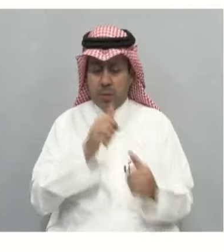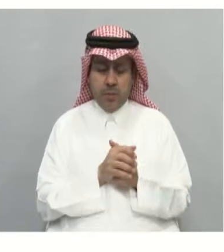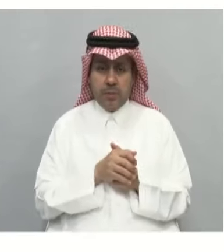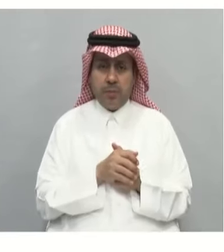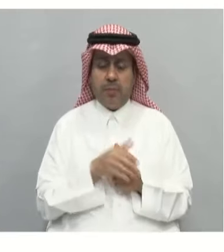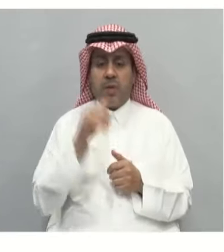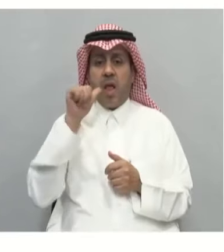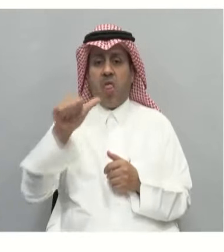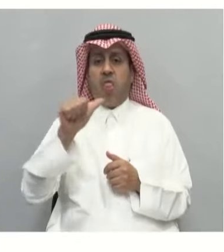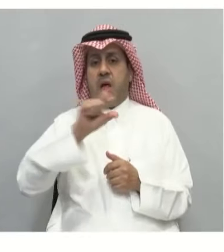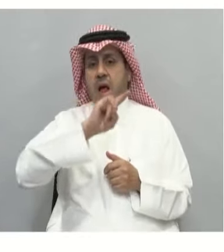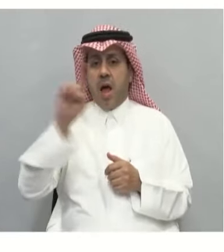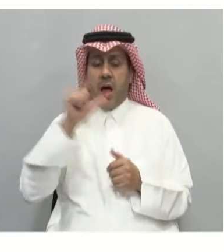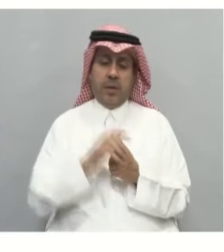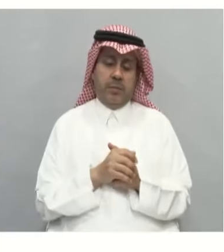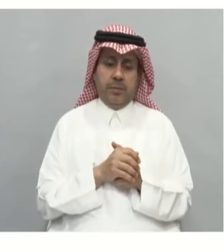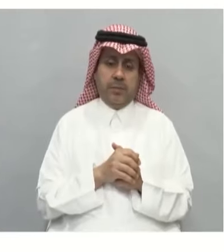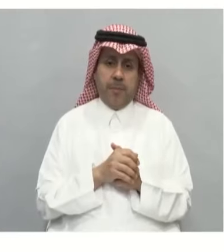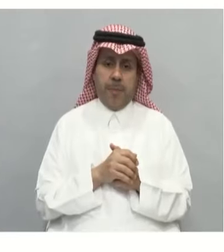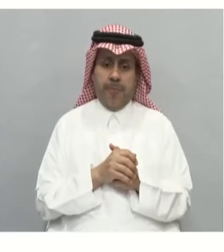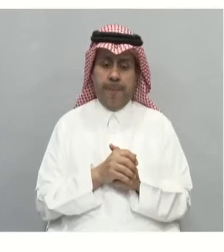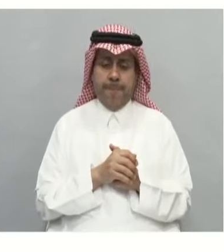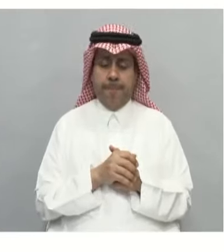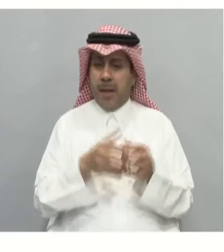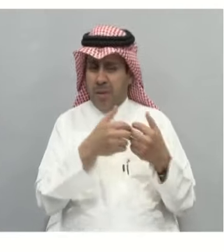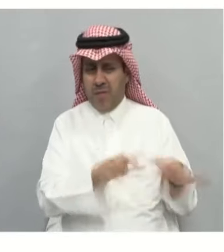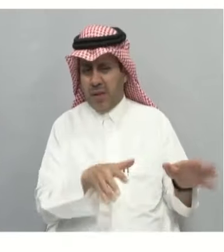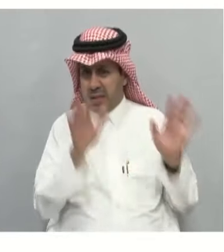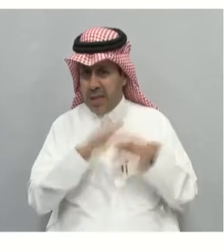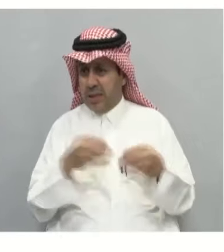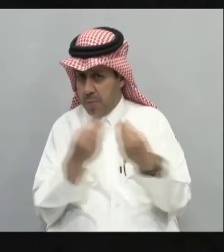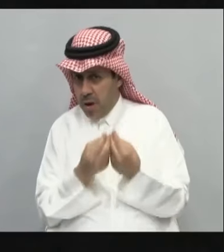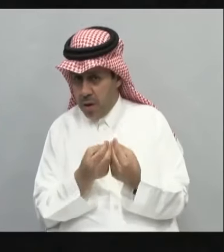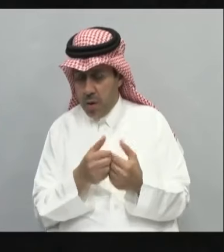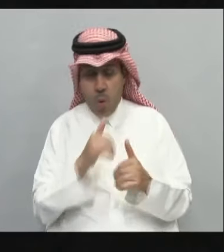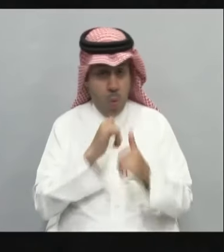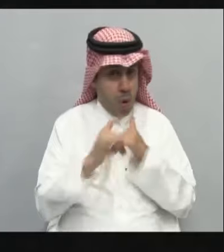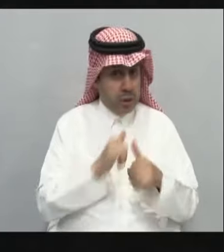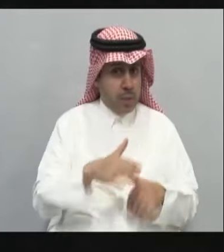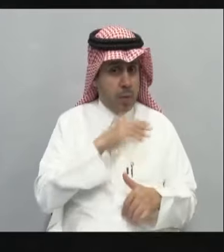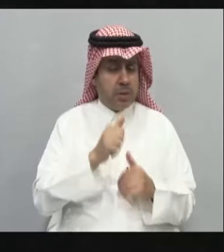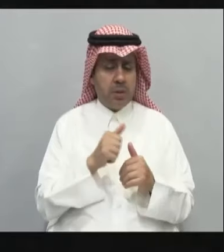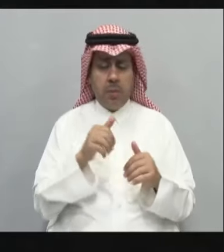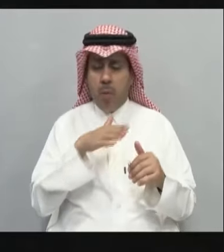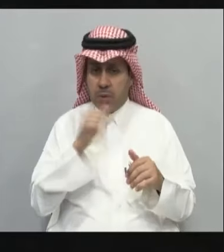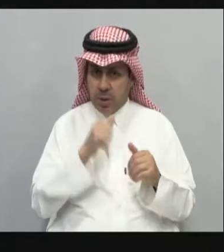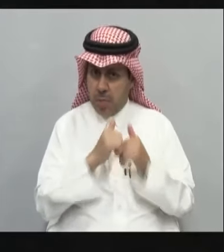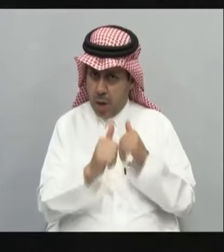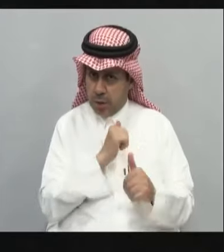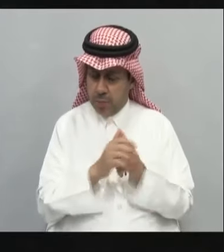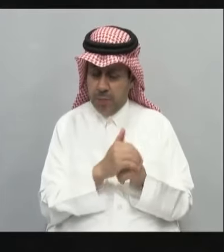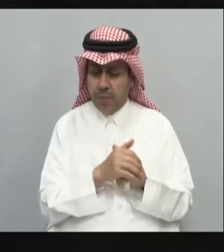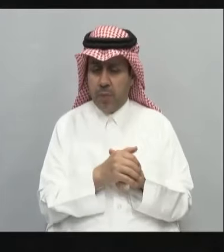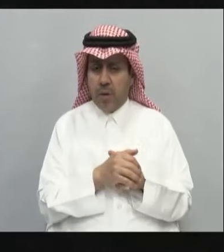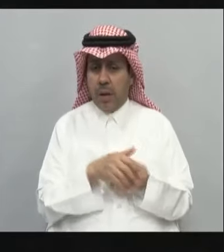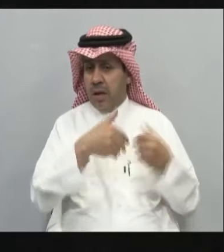لضللتم اذا من يفرط في صلاه الجماعه يتركوا هدي النبي عليه الصلاه والسلام ثم يخبر